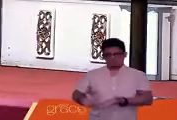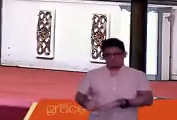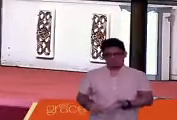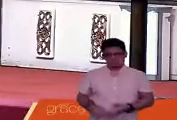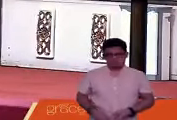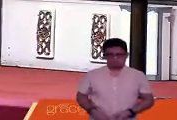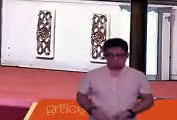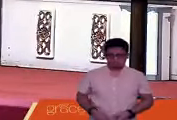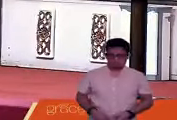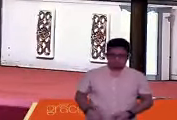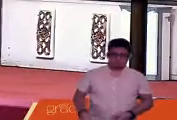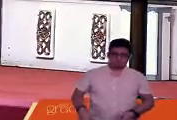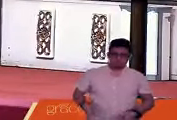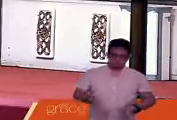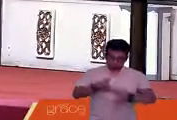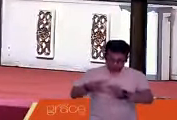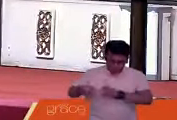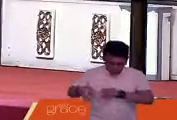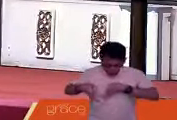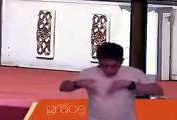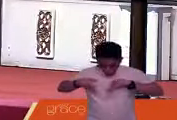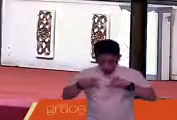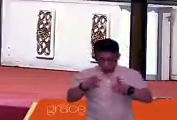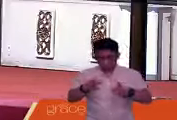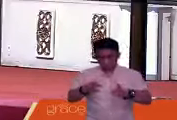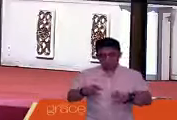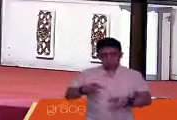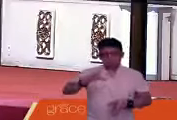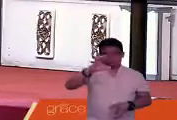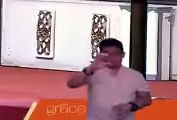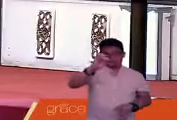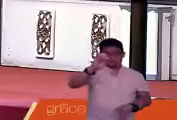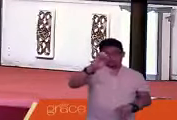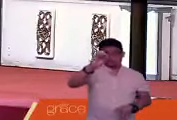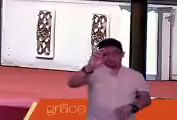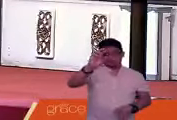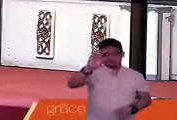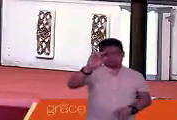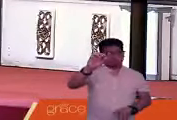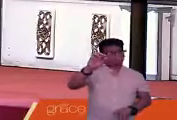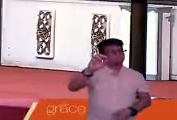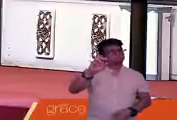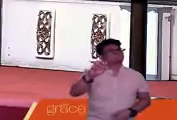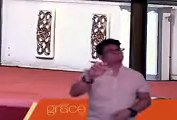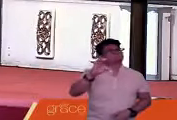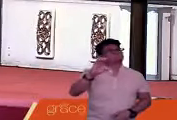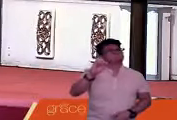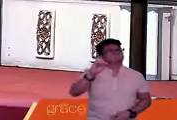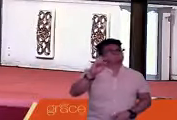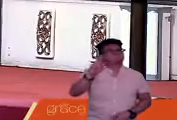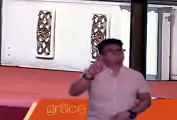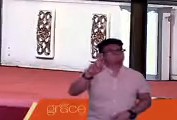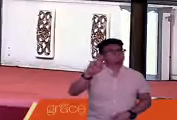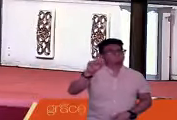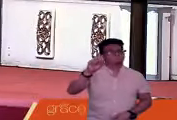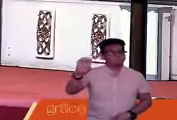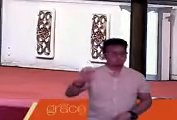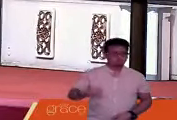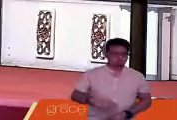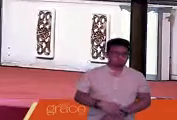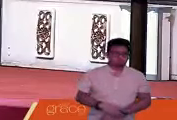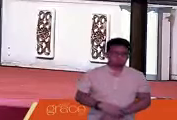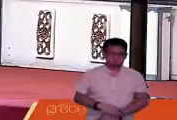doktor, lawyer, etc. mga kaigsoonan, kay daghang kog mga classmate nga doktor, kay istorya na ko